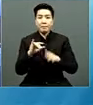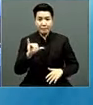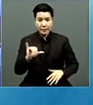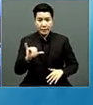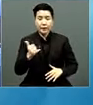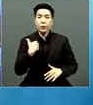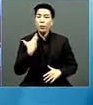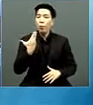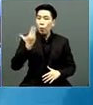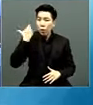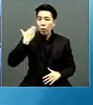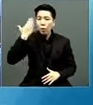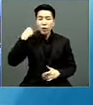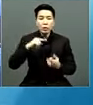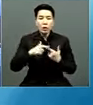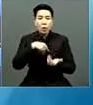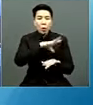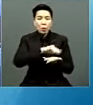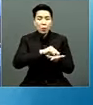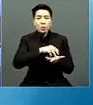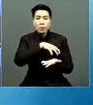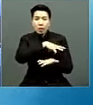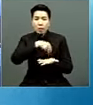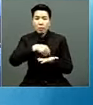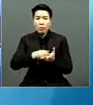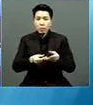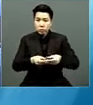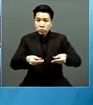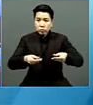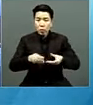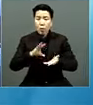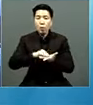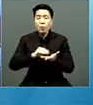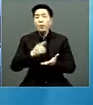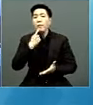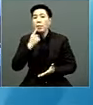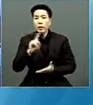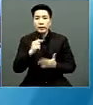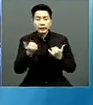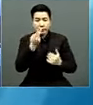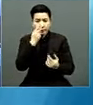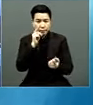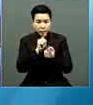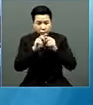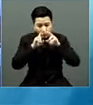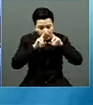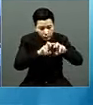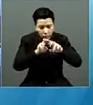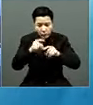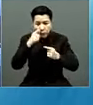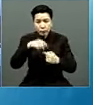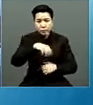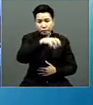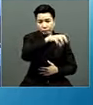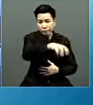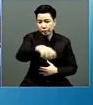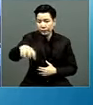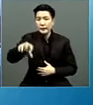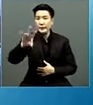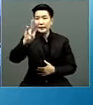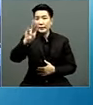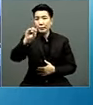นะครับหลายวันก่อนได้ให้ข้อมูลข่าวมานะครับก็พบว่ามีการไปตรวจสำรวจสถานประกอบการ77